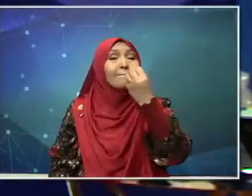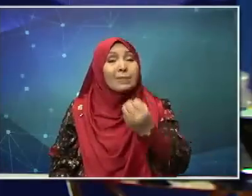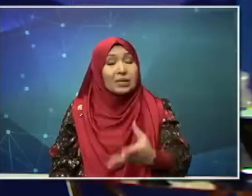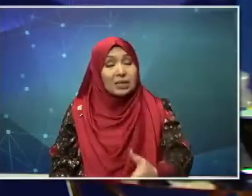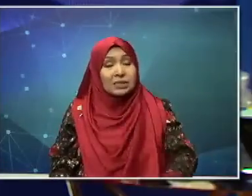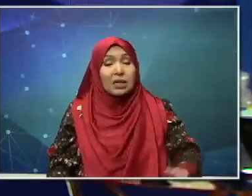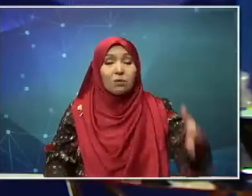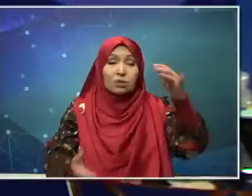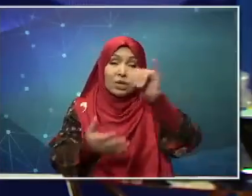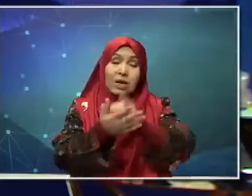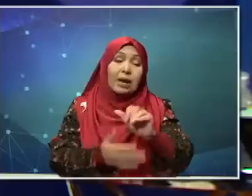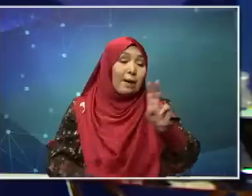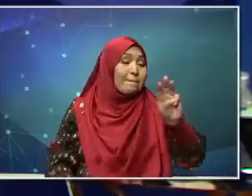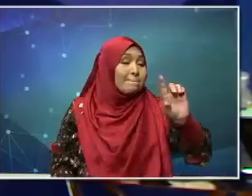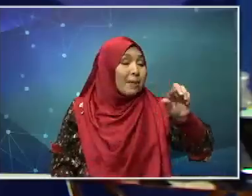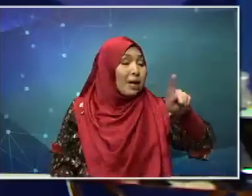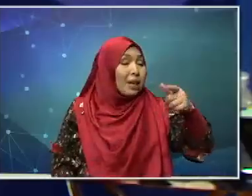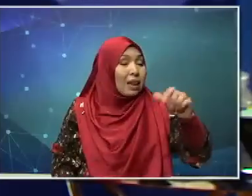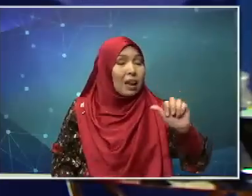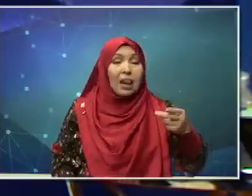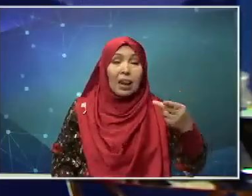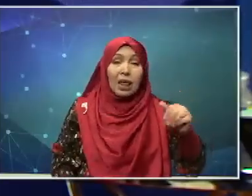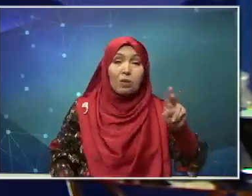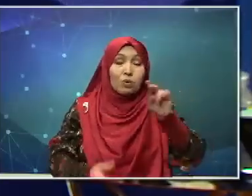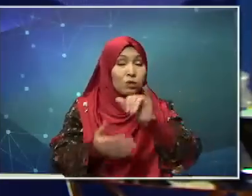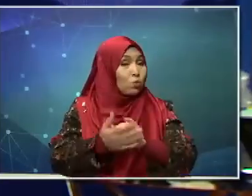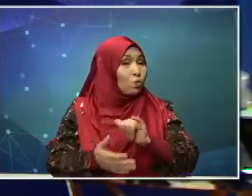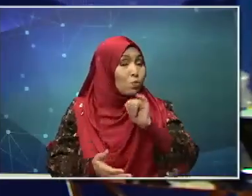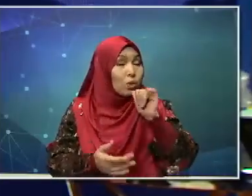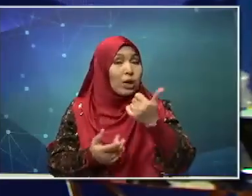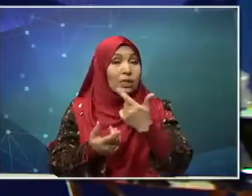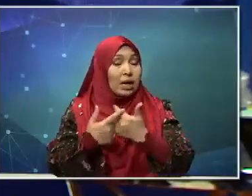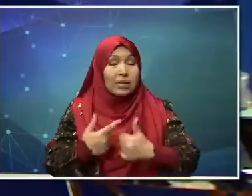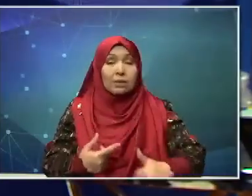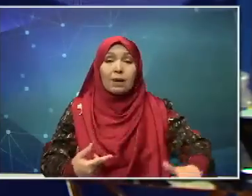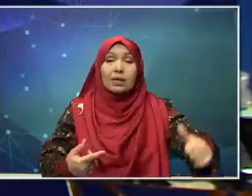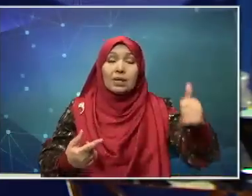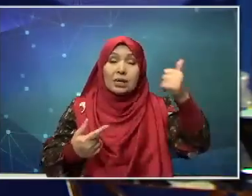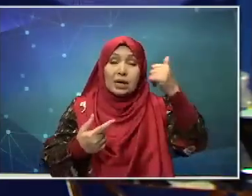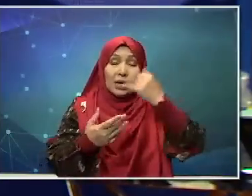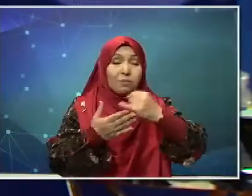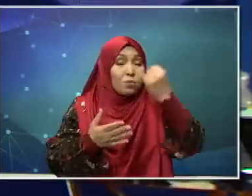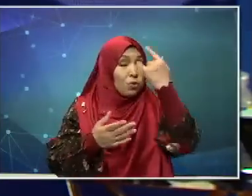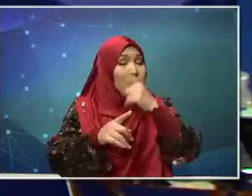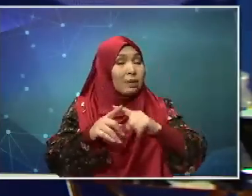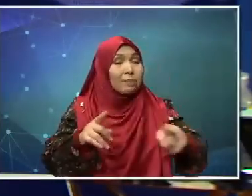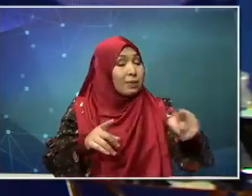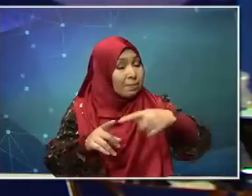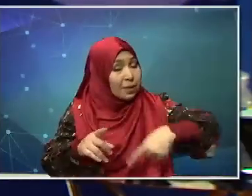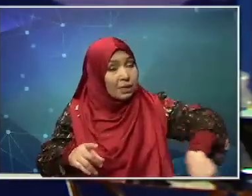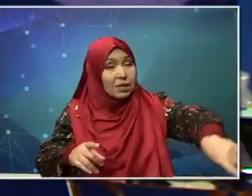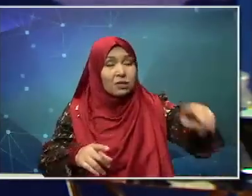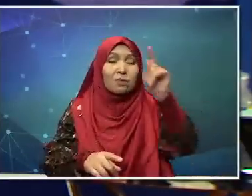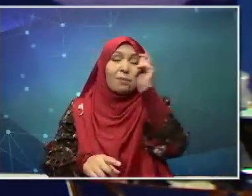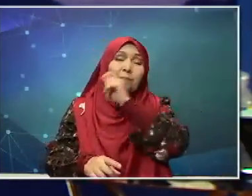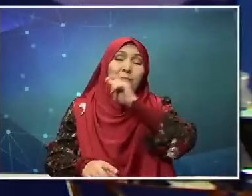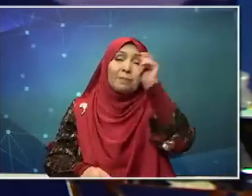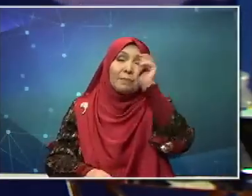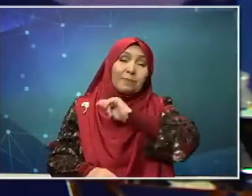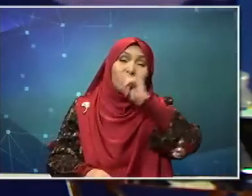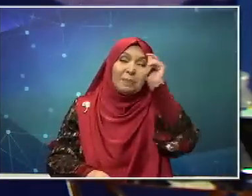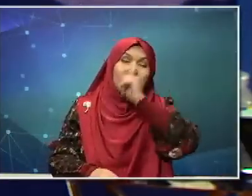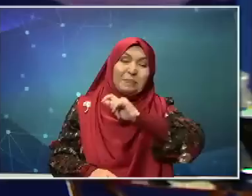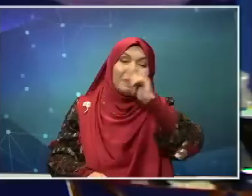melengkung tidak dikemanain mereka cakap itu bukanlah daripada ilmu tetapi mereka itu bohong s a l